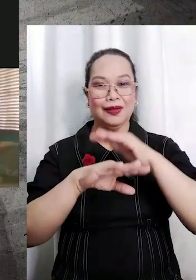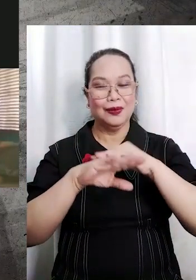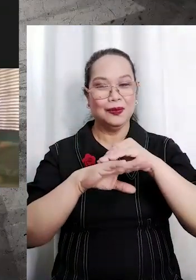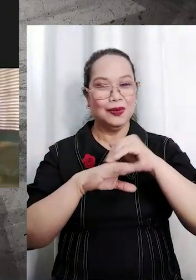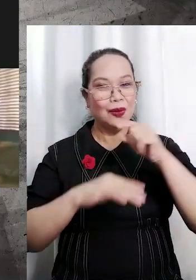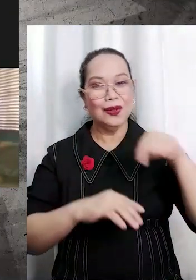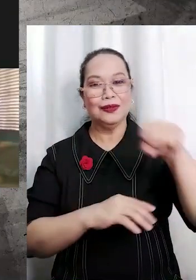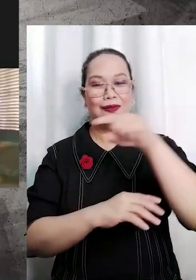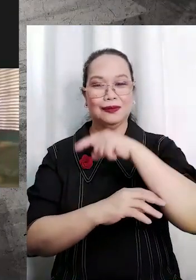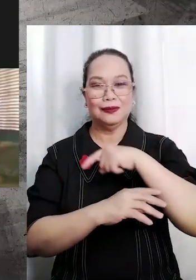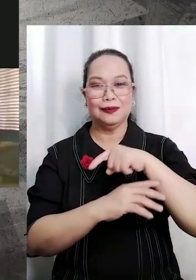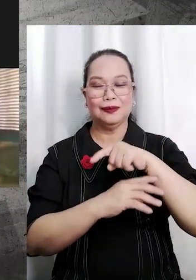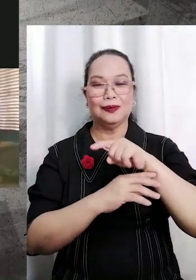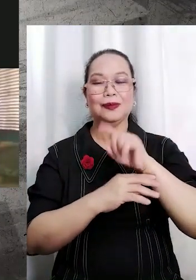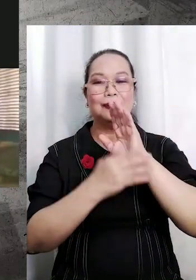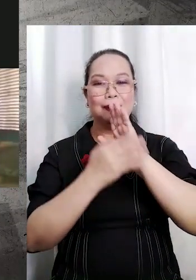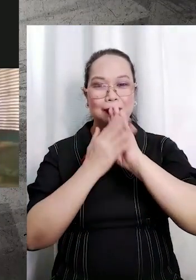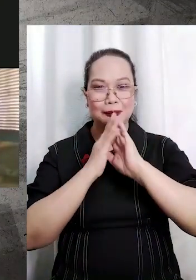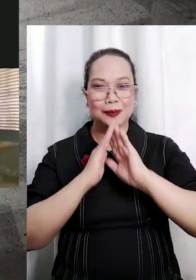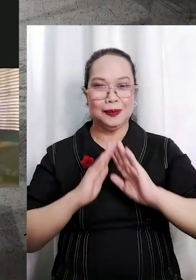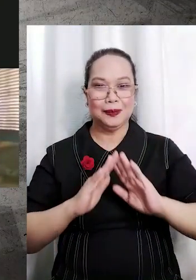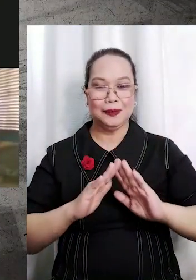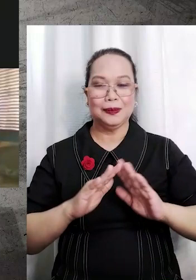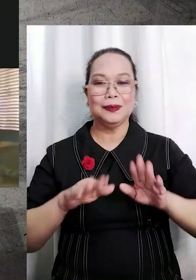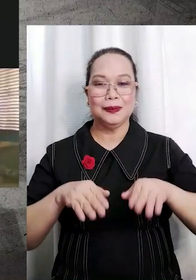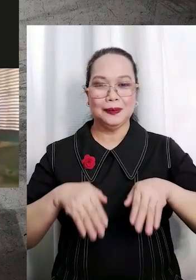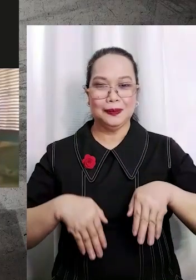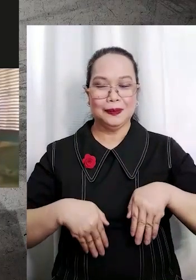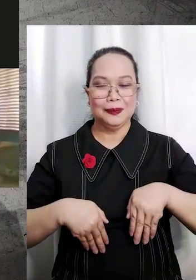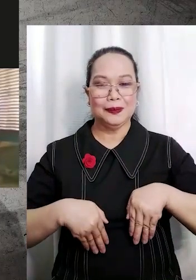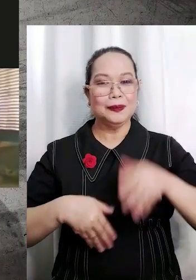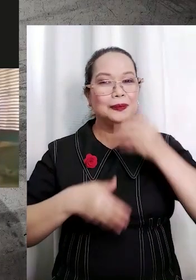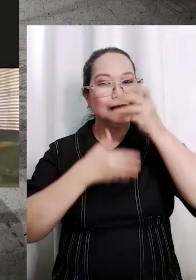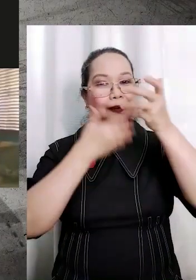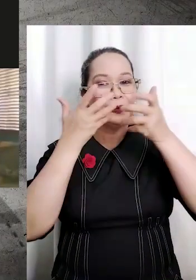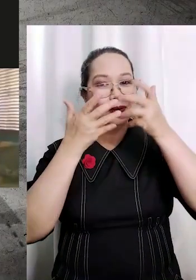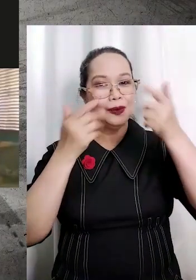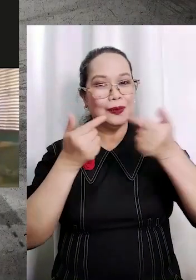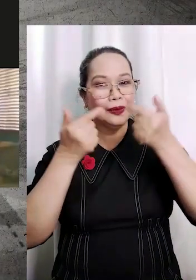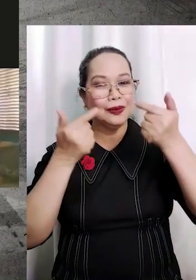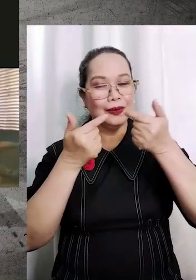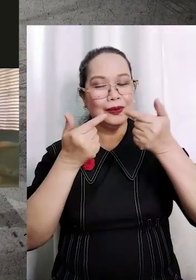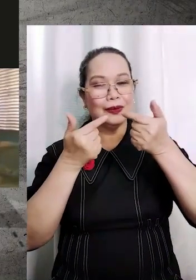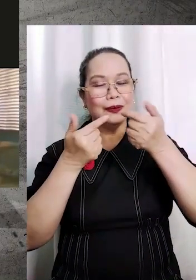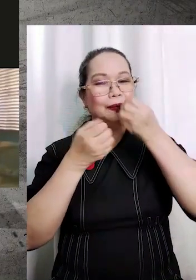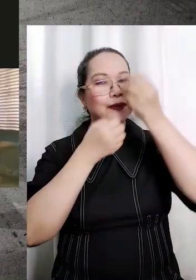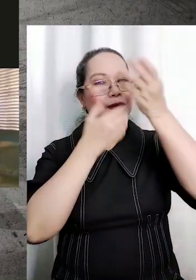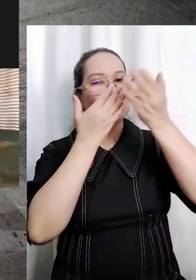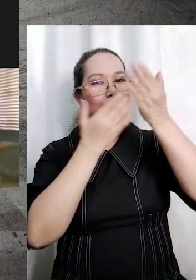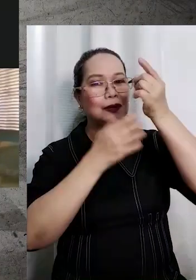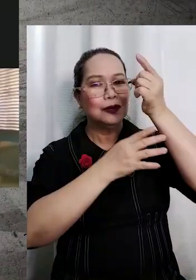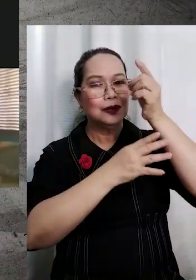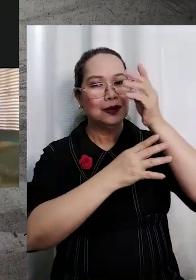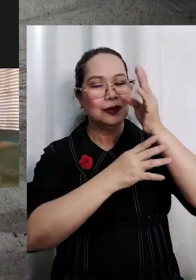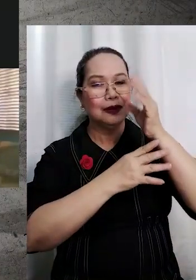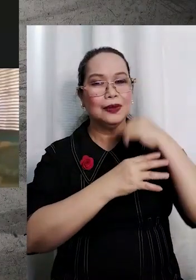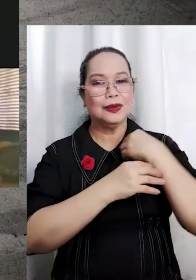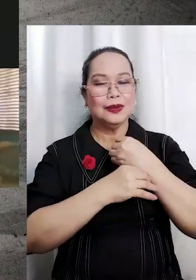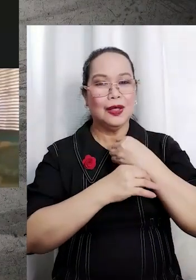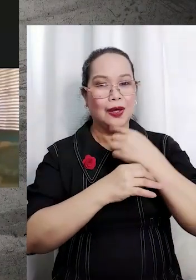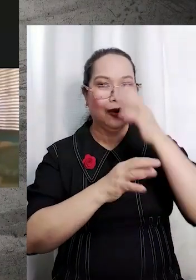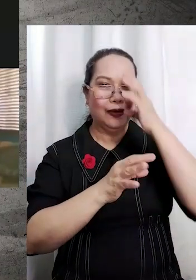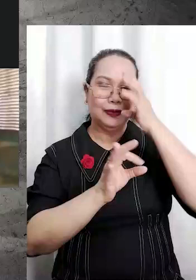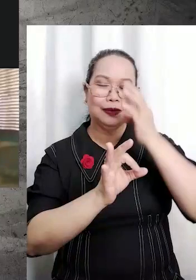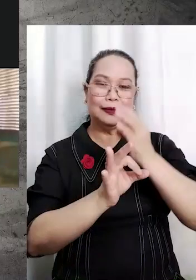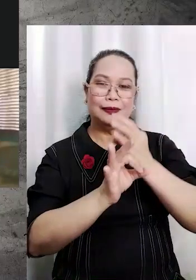kong tawagan tayong lahat na manahimik panandali, ikumpisa lang ating pagkakasala. Ihayag natin muli